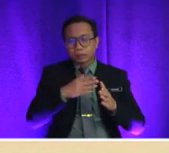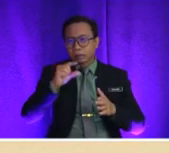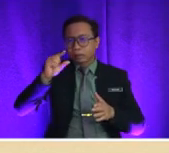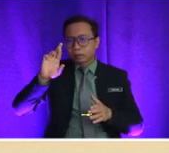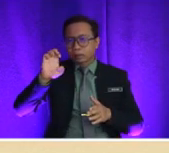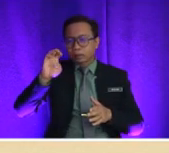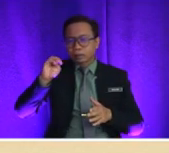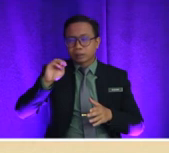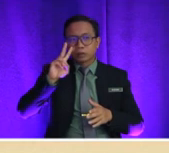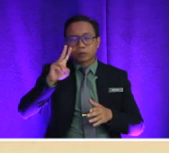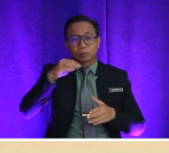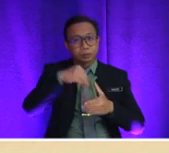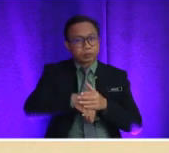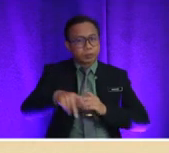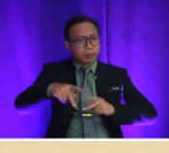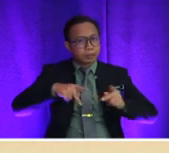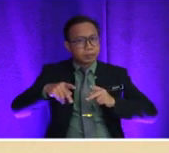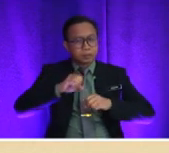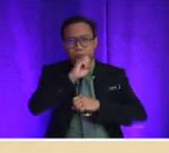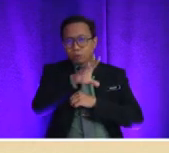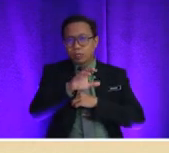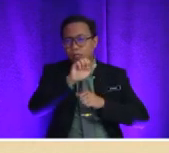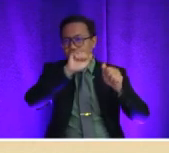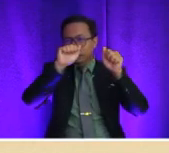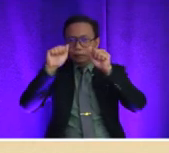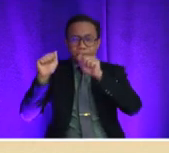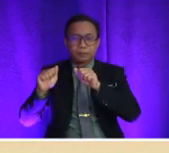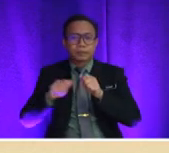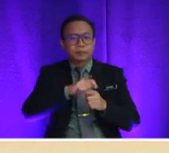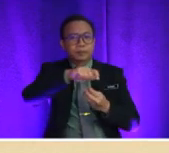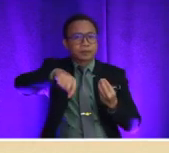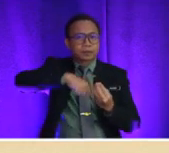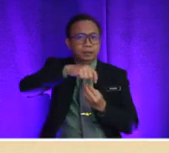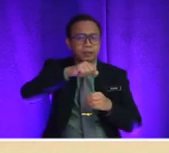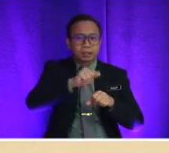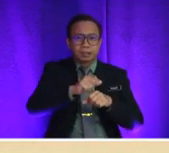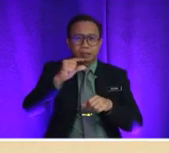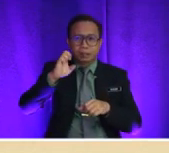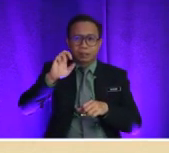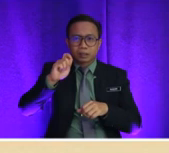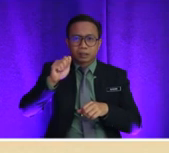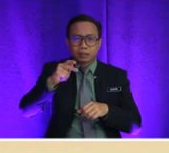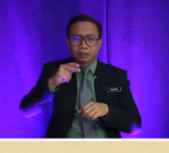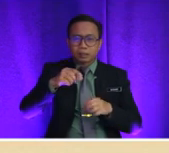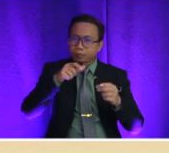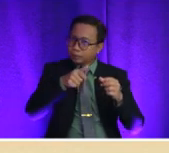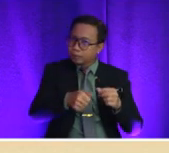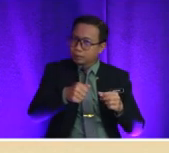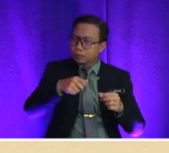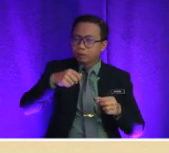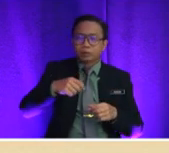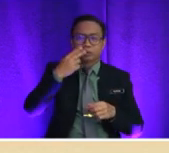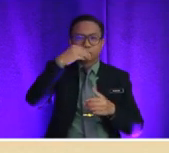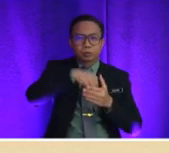untuk membuang angin mengikat semua butuh dengan gelang getah memasukkan noze dan picik picunya untuk